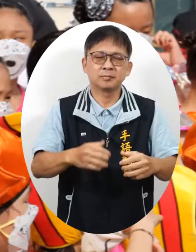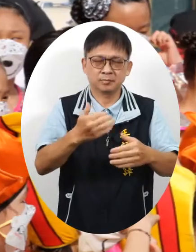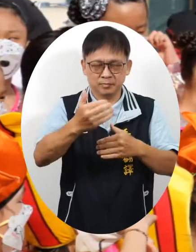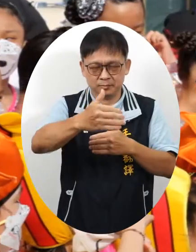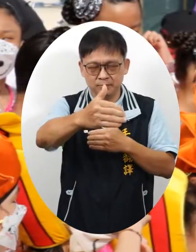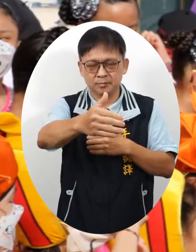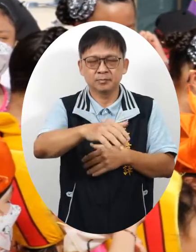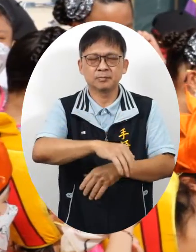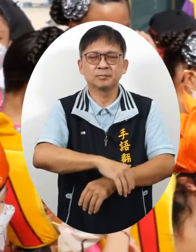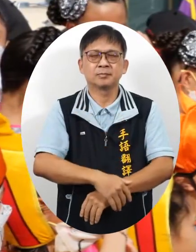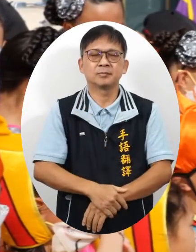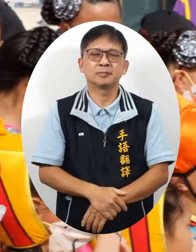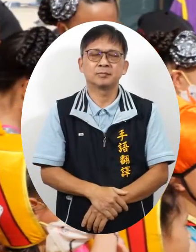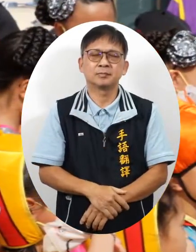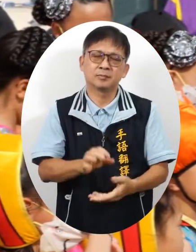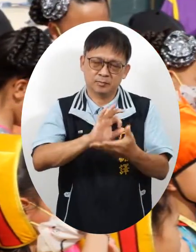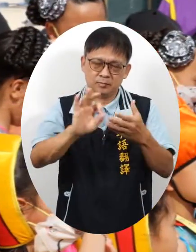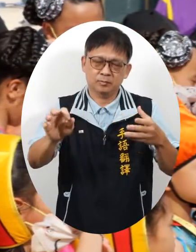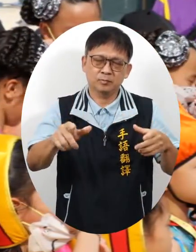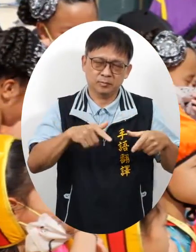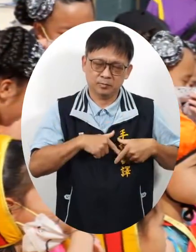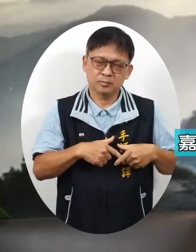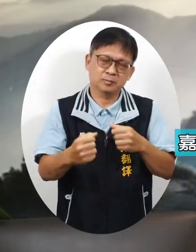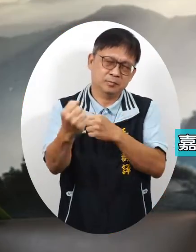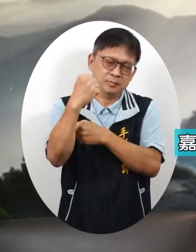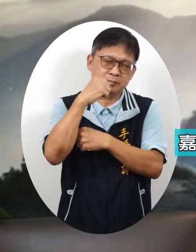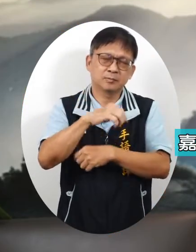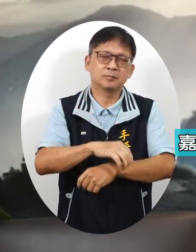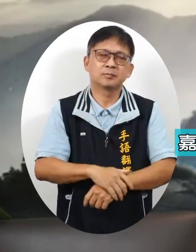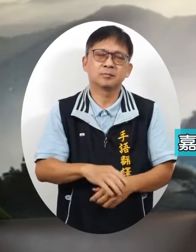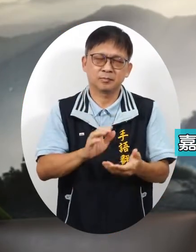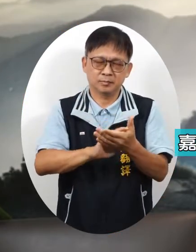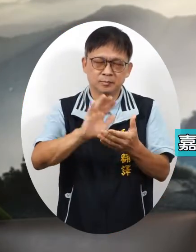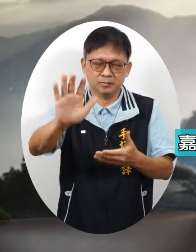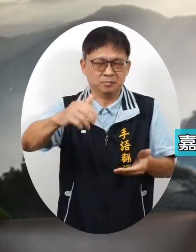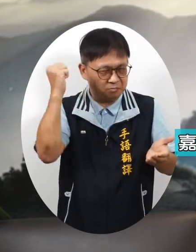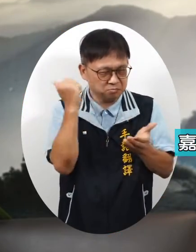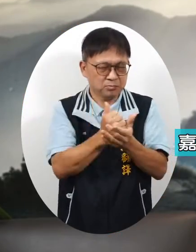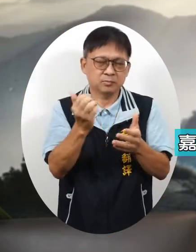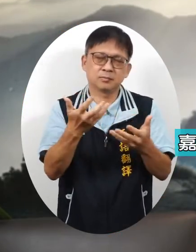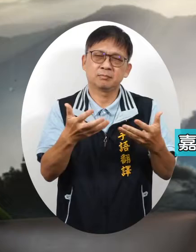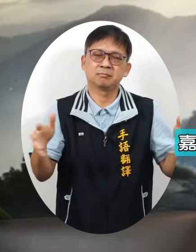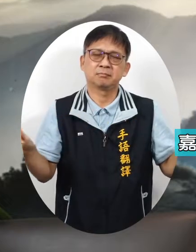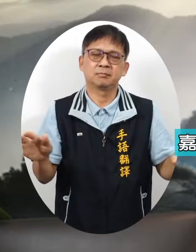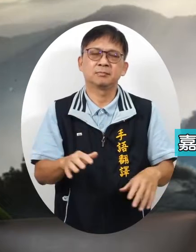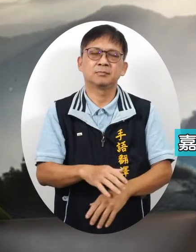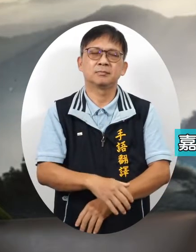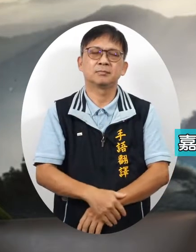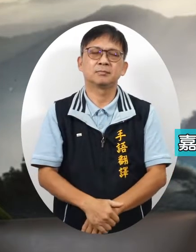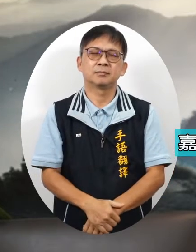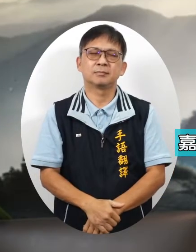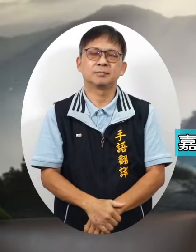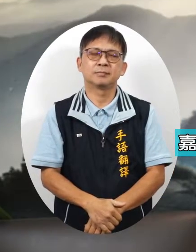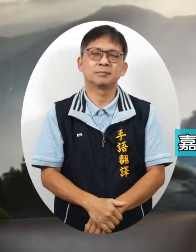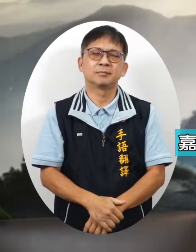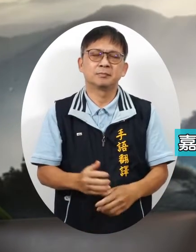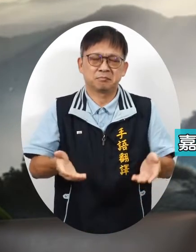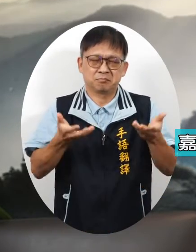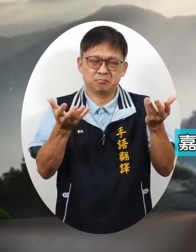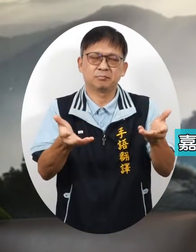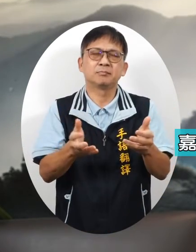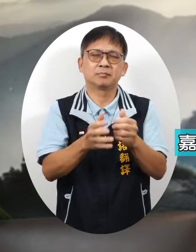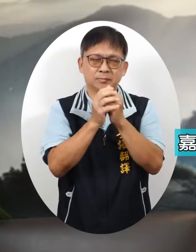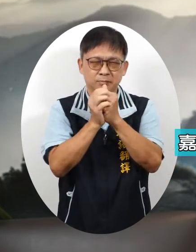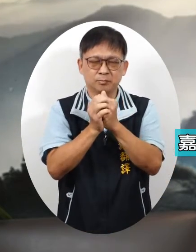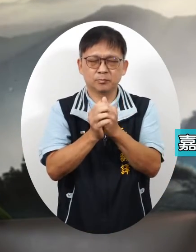命历程的开始，大家要相信用心耕耘必定能够收获